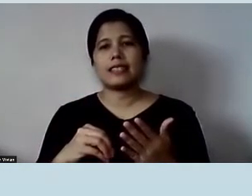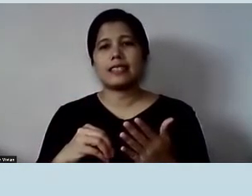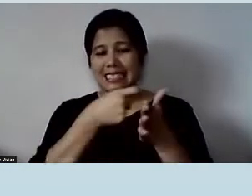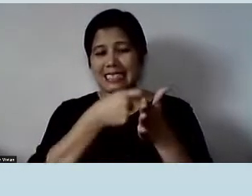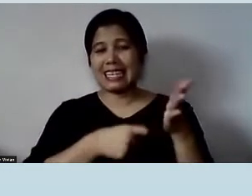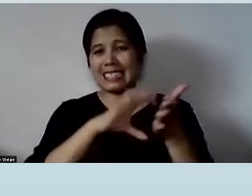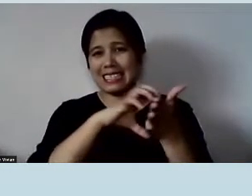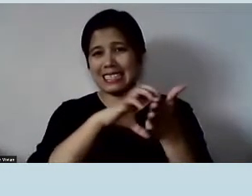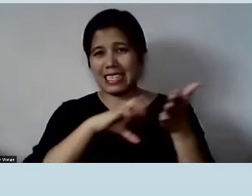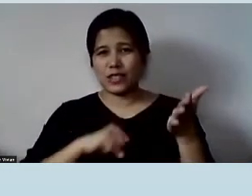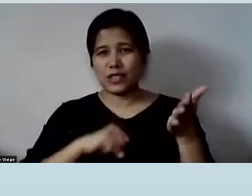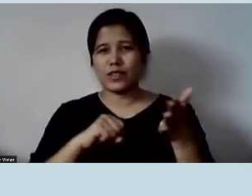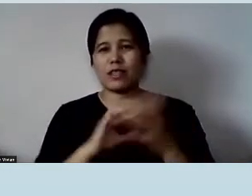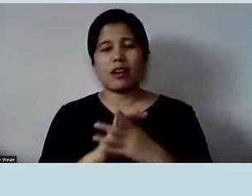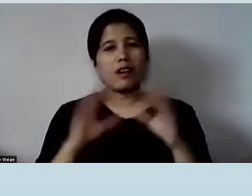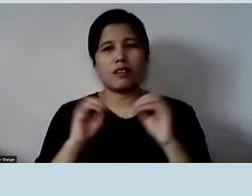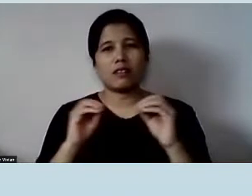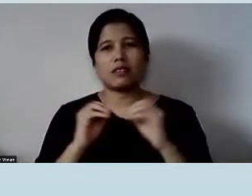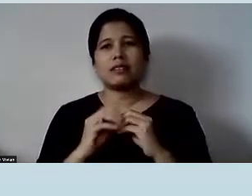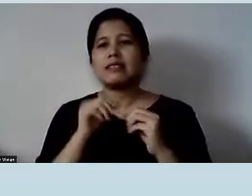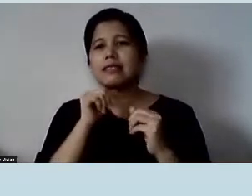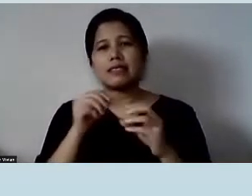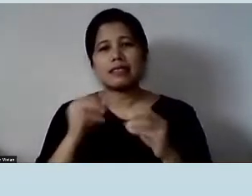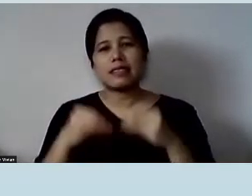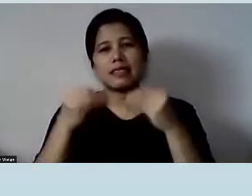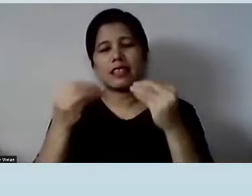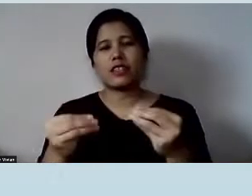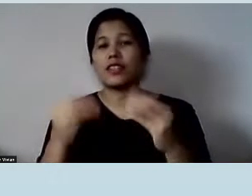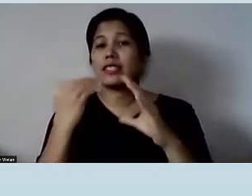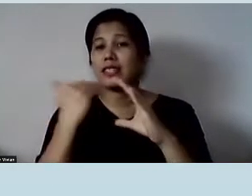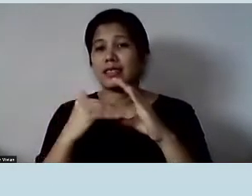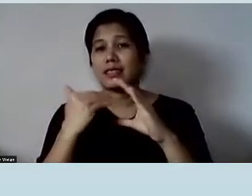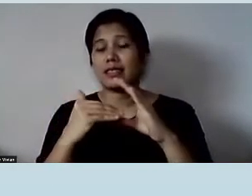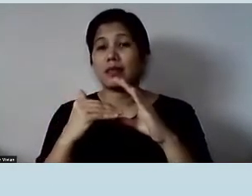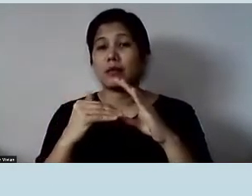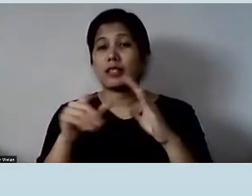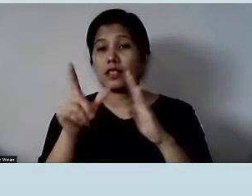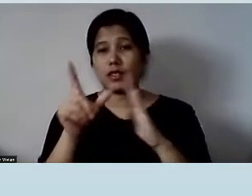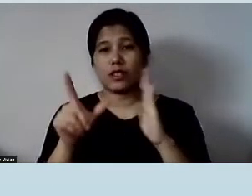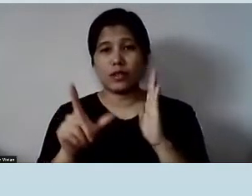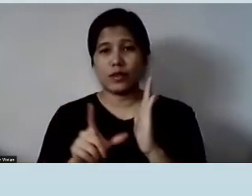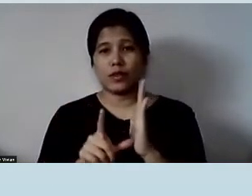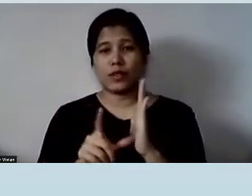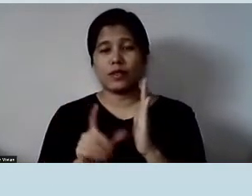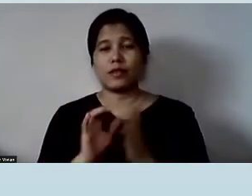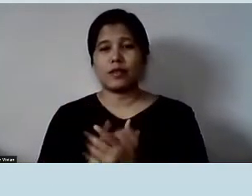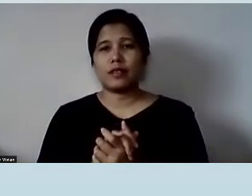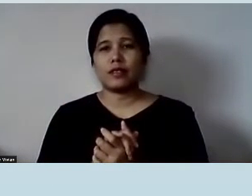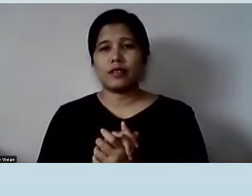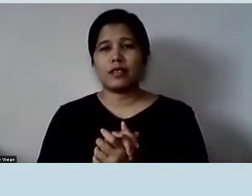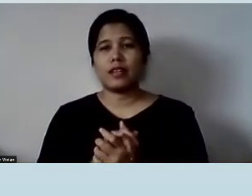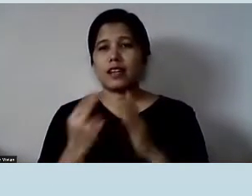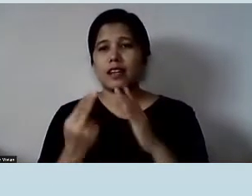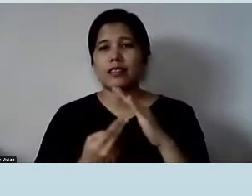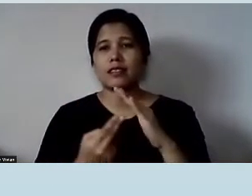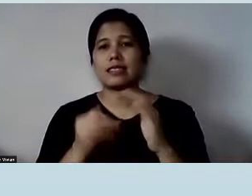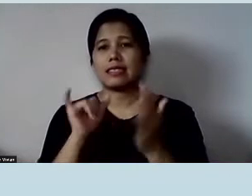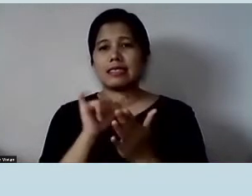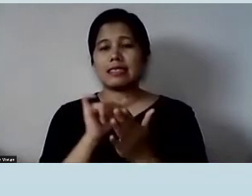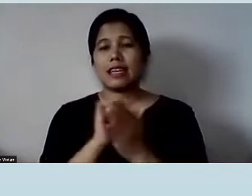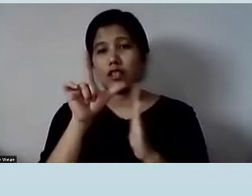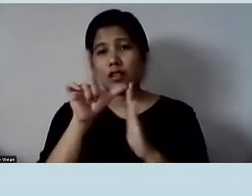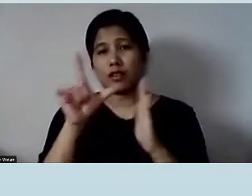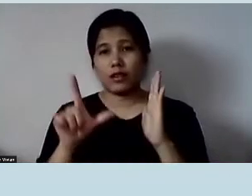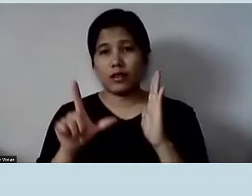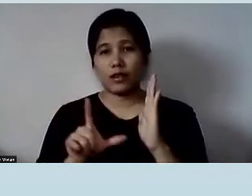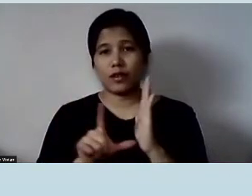Kasi wala po yun, hindi yun nakalagay doon sa ating accessibility law. Hindi ka required doon under that Batas Pambansa